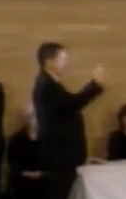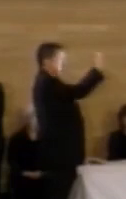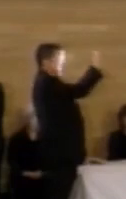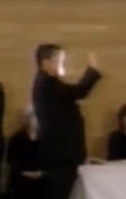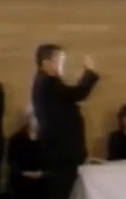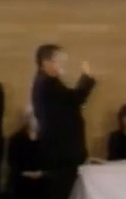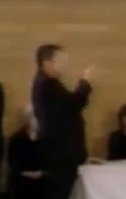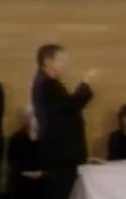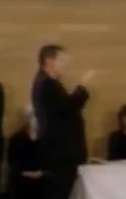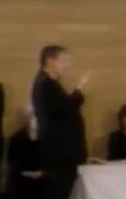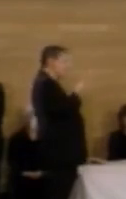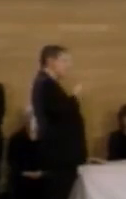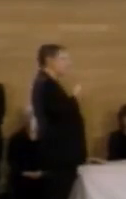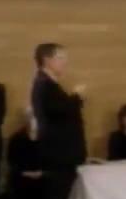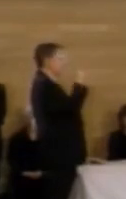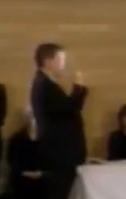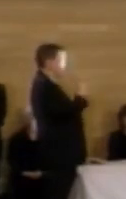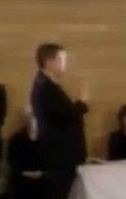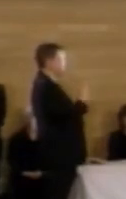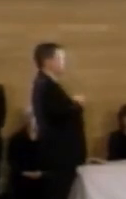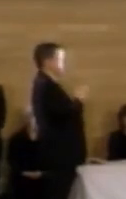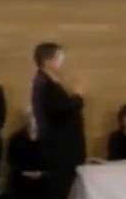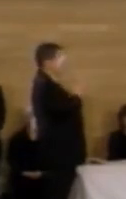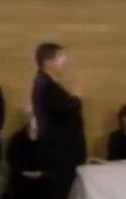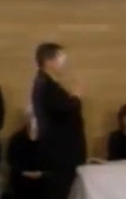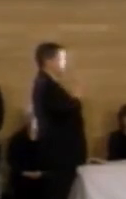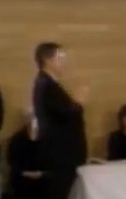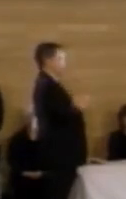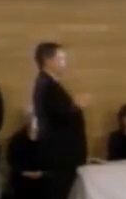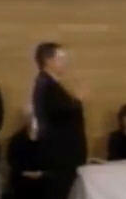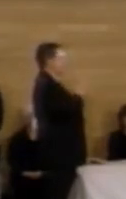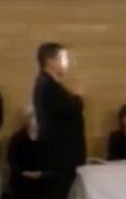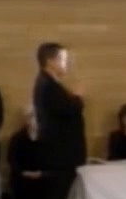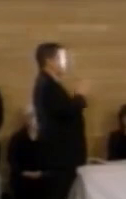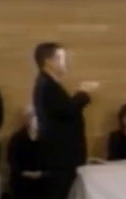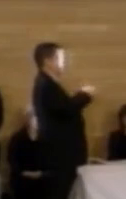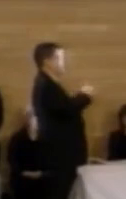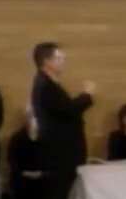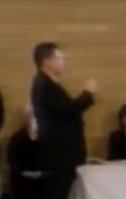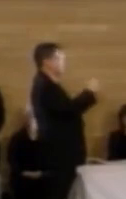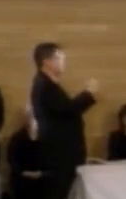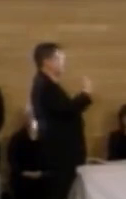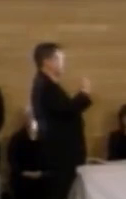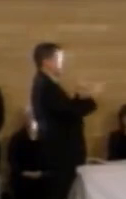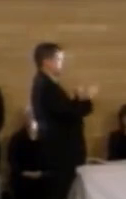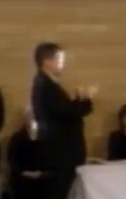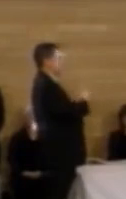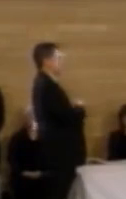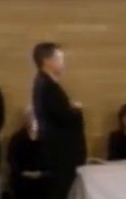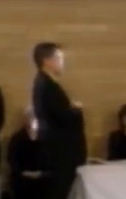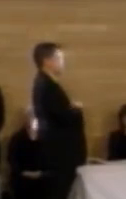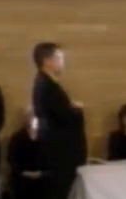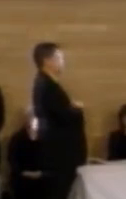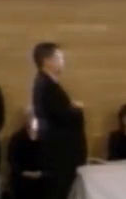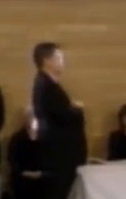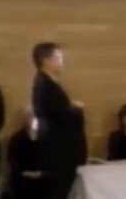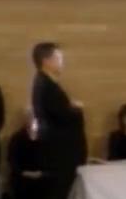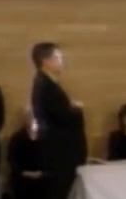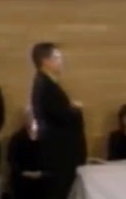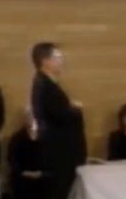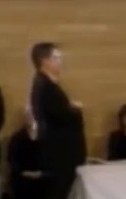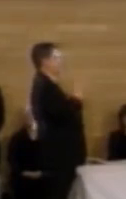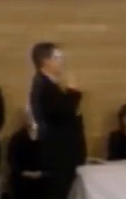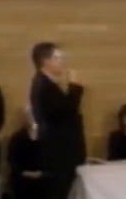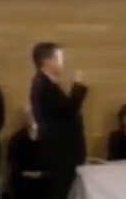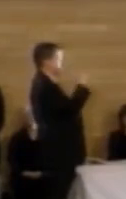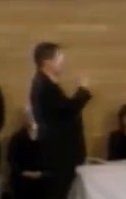けてくださいますようにお祈りし、追悼の式辞といたします。令和4年3月11日岩手